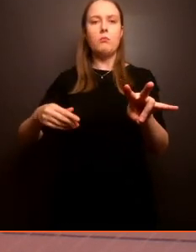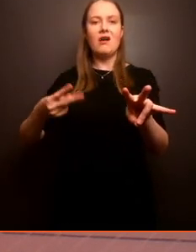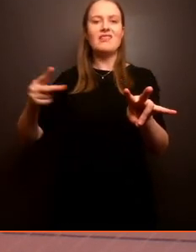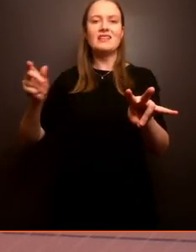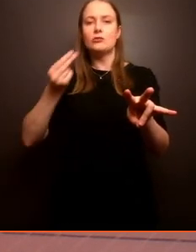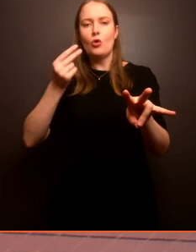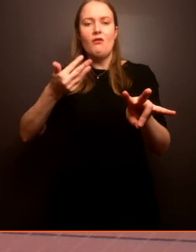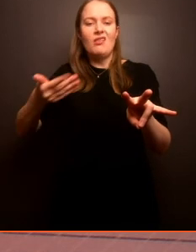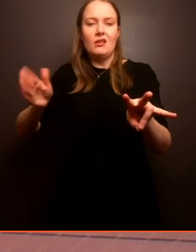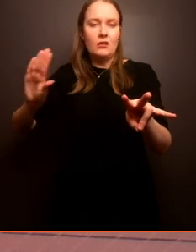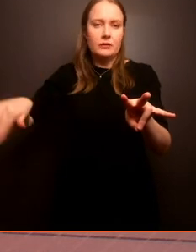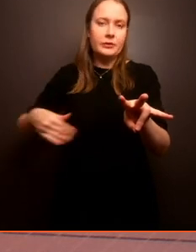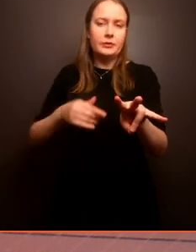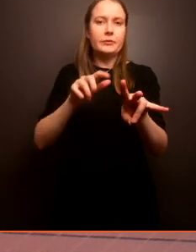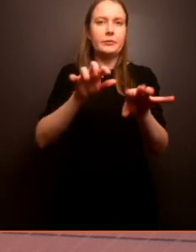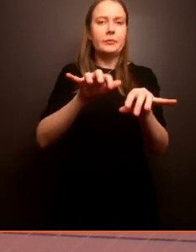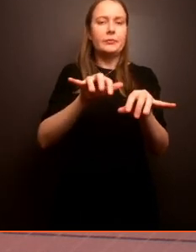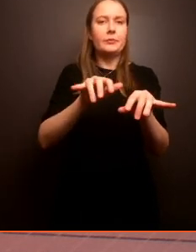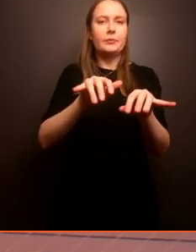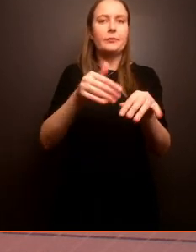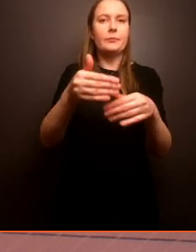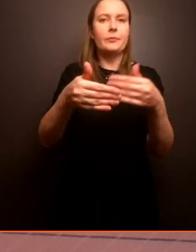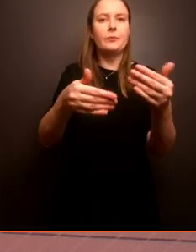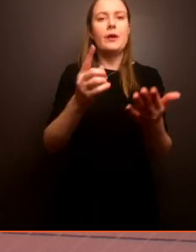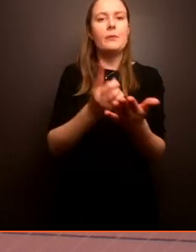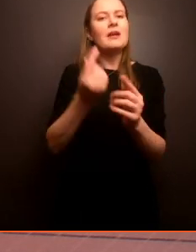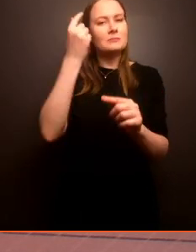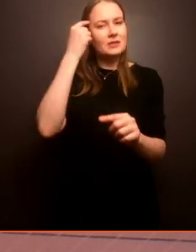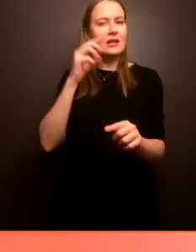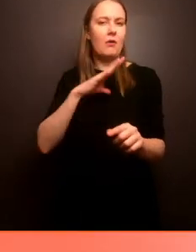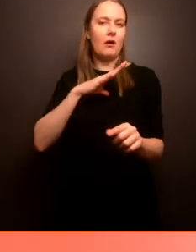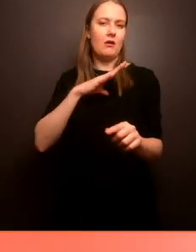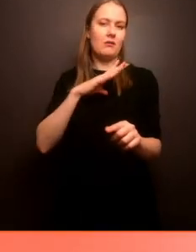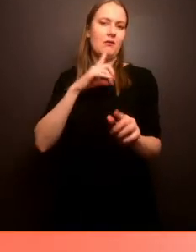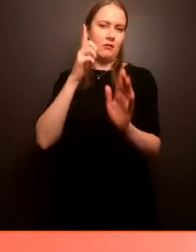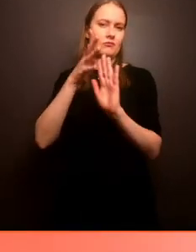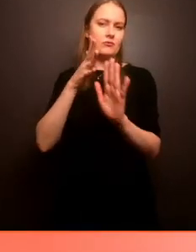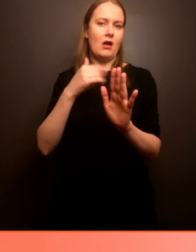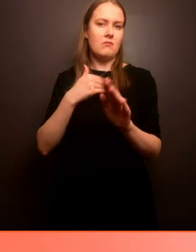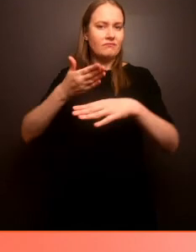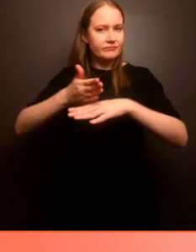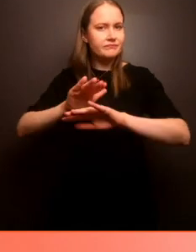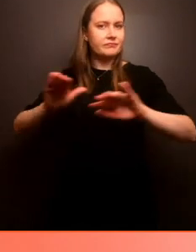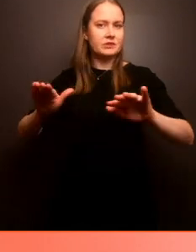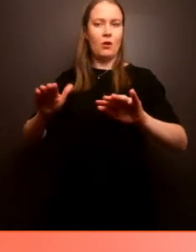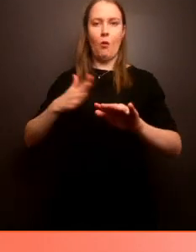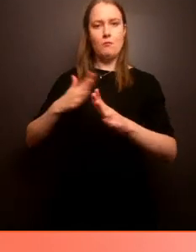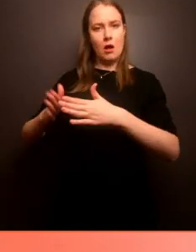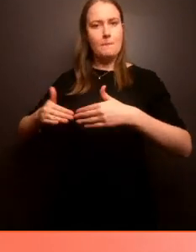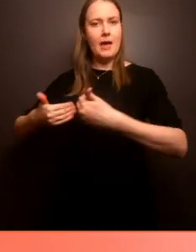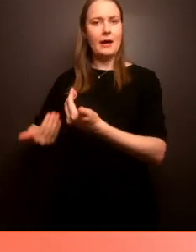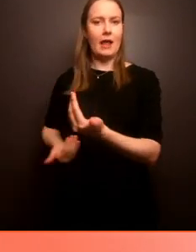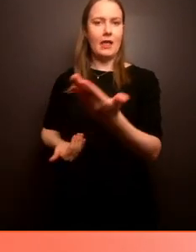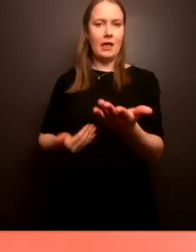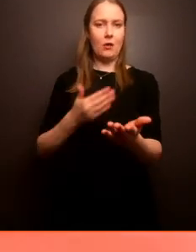ja tegelikult see sama arusaamine, et mis mul vaja on ja mis minuga toimub. Ja siin on ka see, mida on hästi oluline tööandjaga jagada.